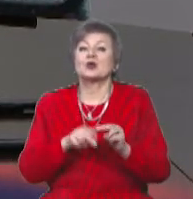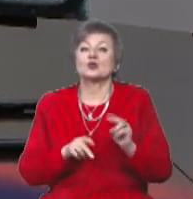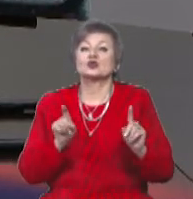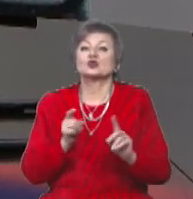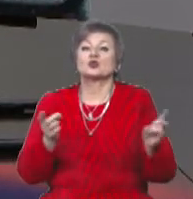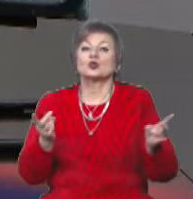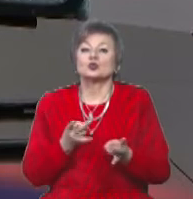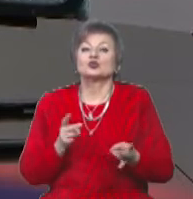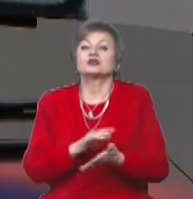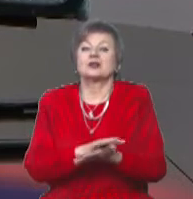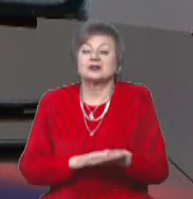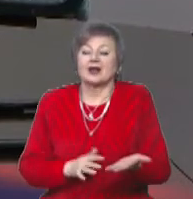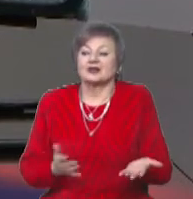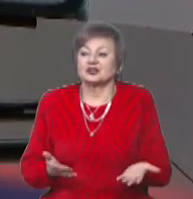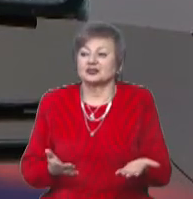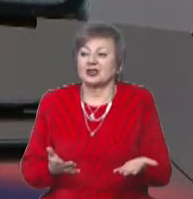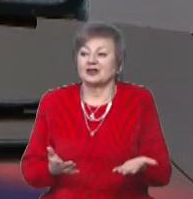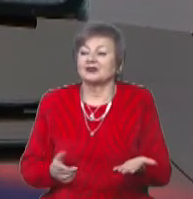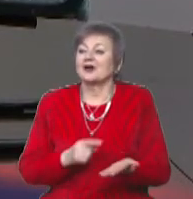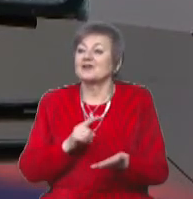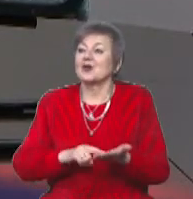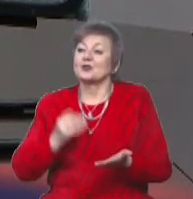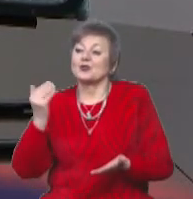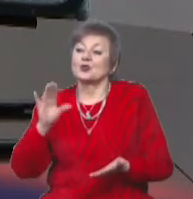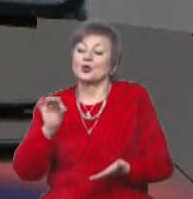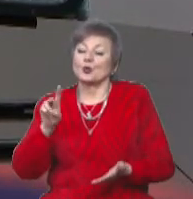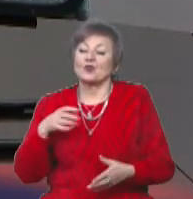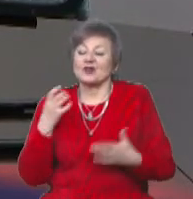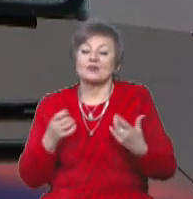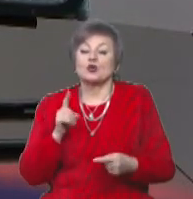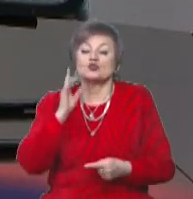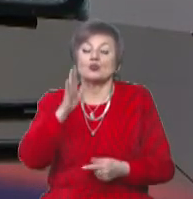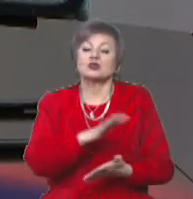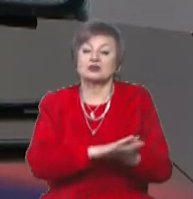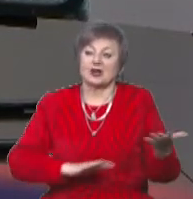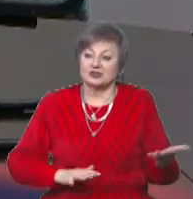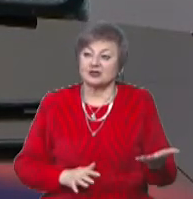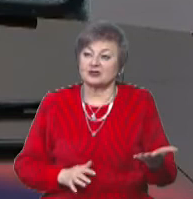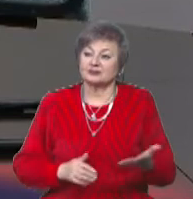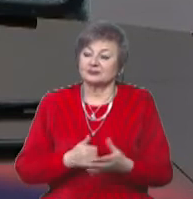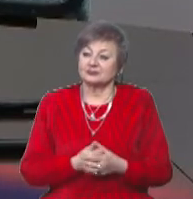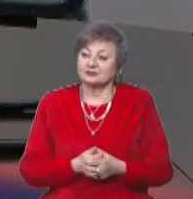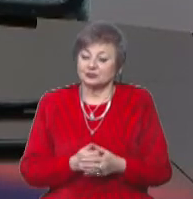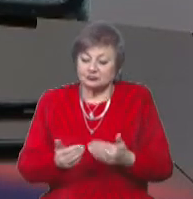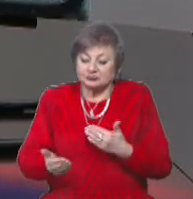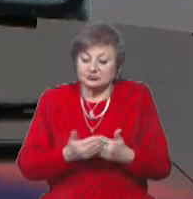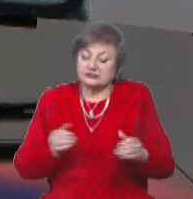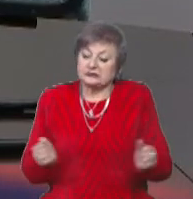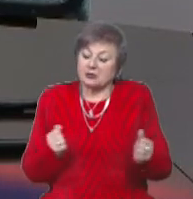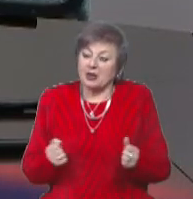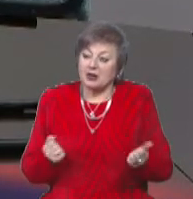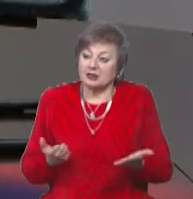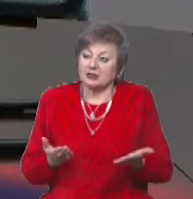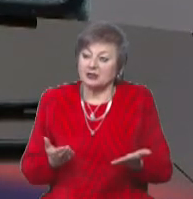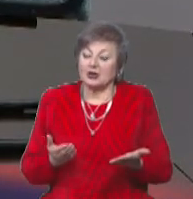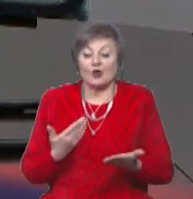треба далі. Що далі? От те питання, яке хвилювало Юлю, а що далі? Наближається зима, ми на порозі зими. Ось